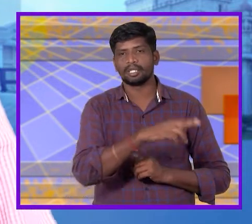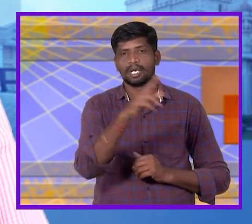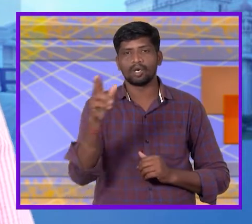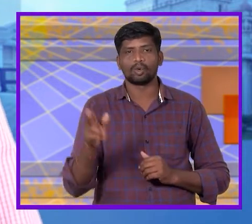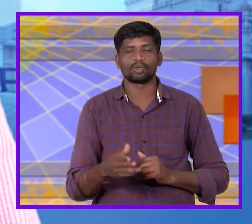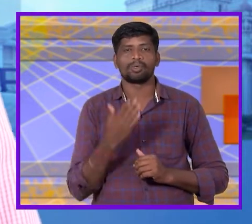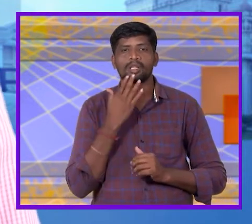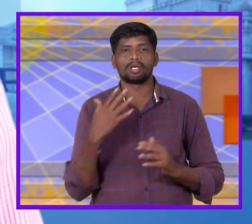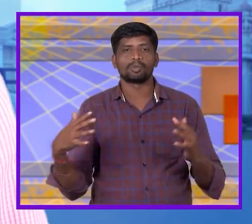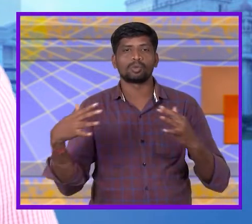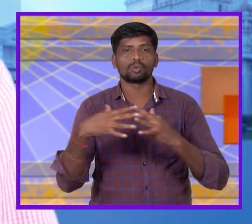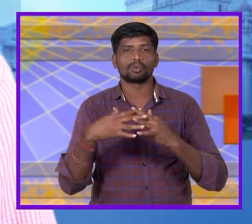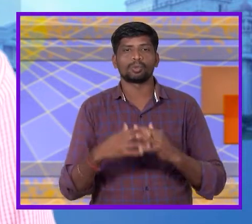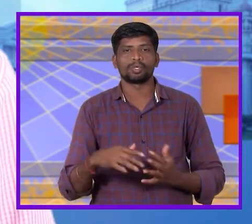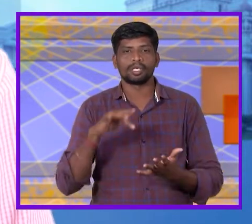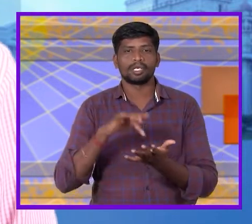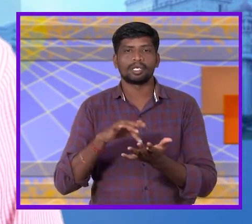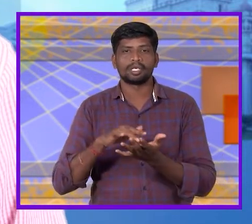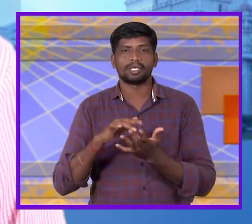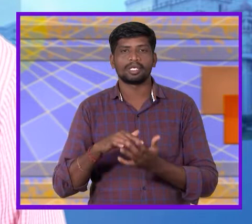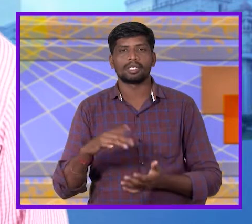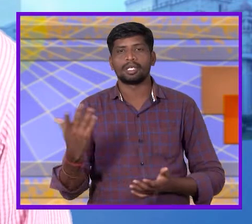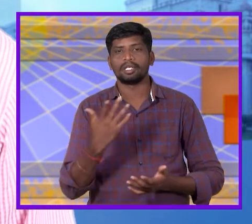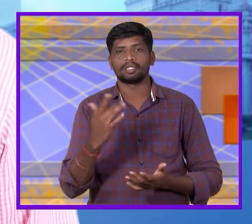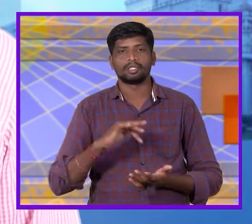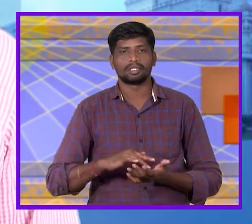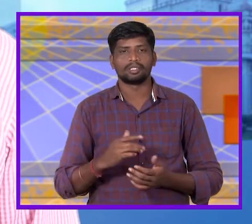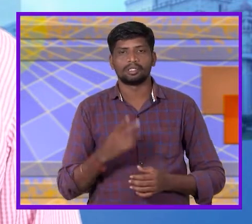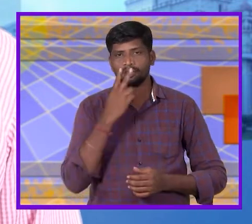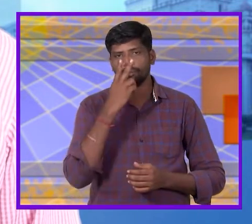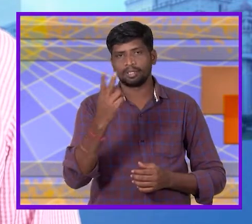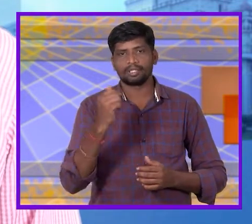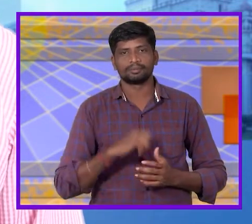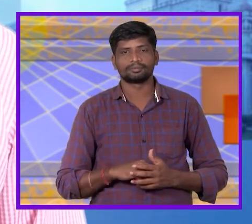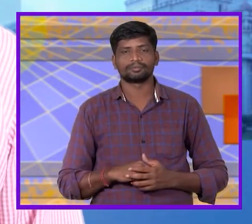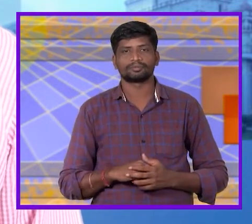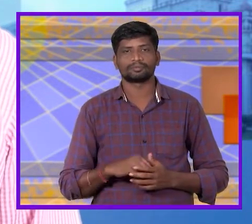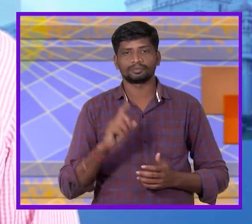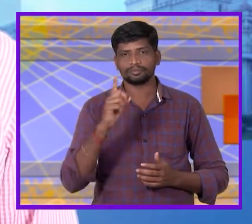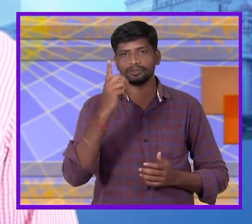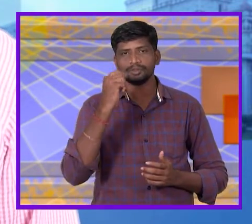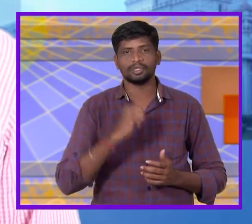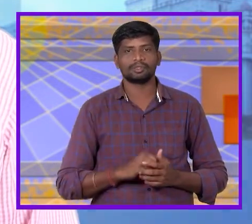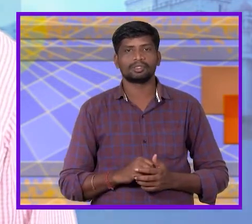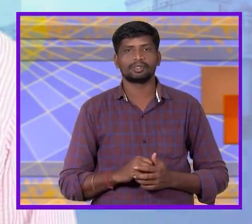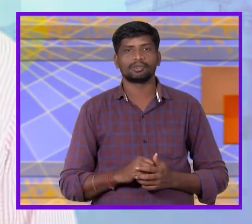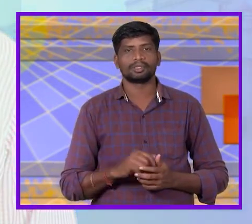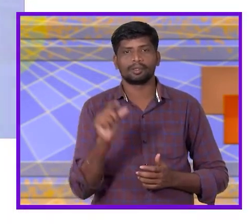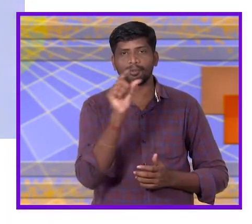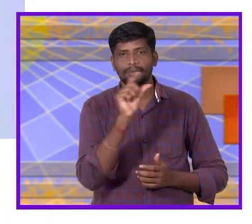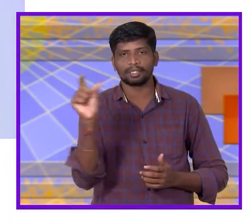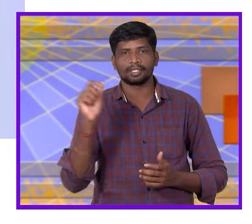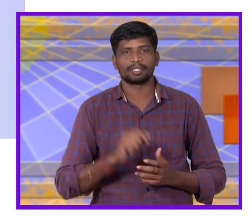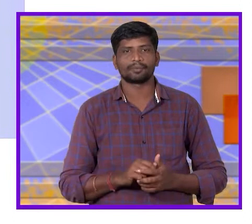இப்போது தமிழோடு தொடர்புடைய இடங்கள் நம்ம தமிழகத்தில் என்னெல்லாம் இருக்குது அப்படிங்கிறத நம்ம பார்க்கலாமா? இதில் முதலாவதாக நாம் வைத்து